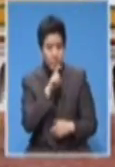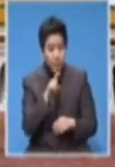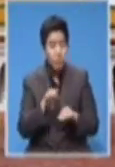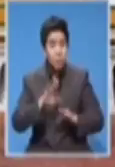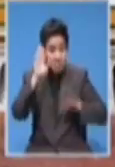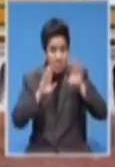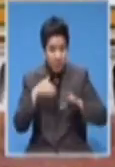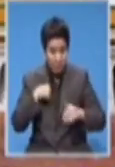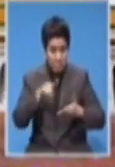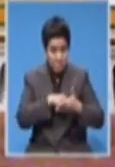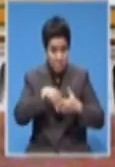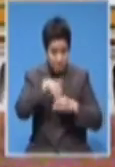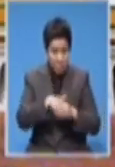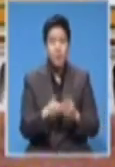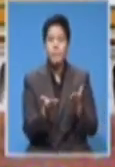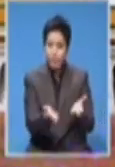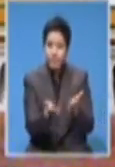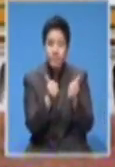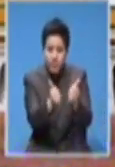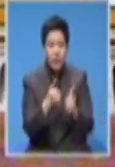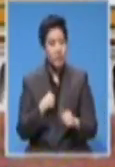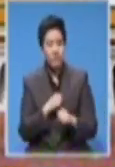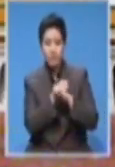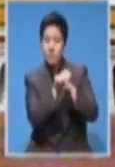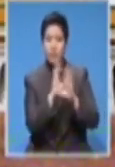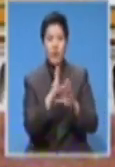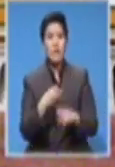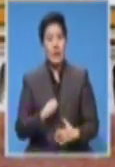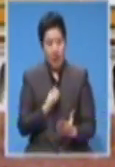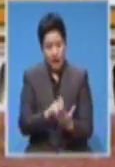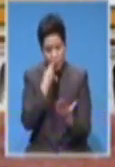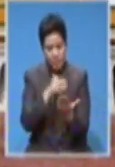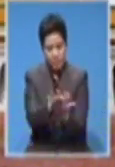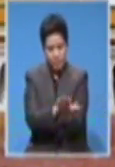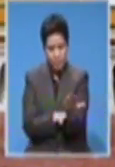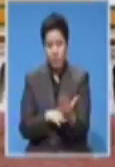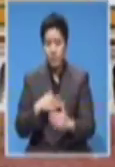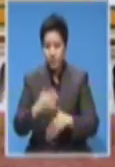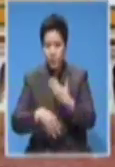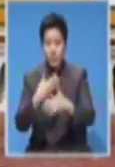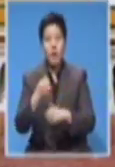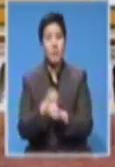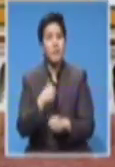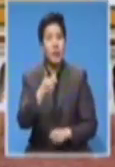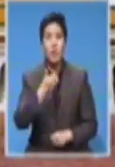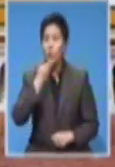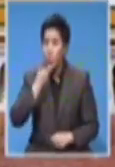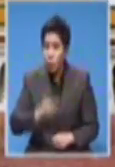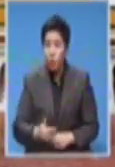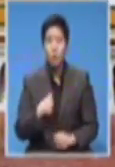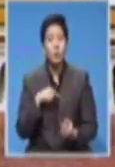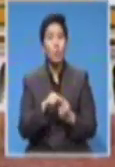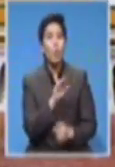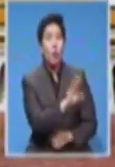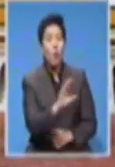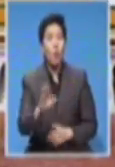ำได้อะไรแล้วแต่ผมไม่เคยขัดขวางอะไรทั้งสิ้นผมไม่อยากประเทศชาติเดินหน้านะด้วยความยั่งยืนนะครับก็เป็นเรื่องของประชาชนแล้วกัน